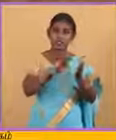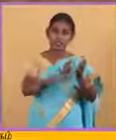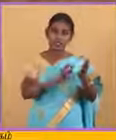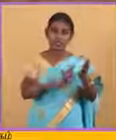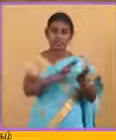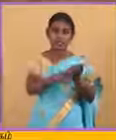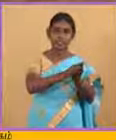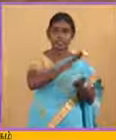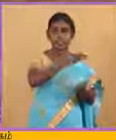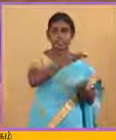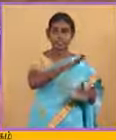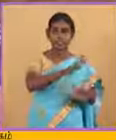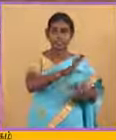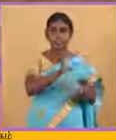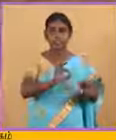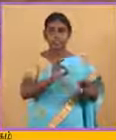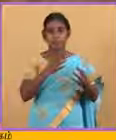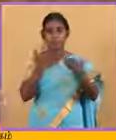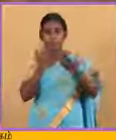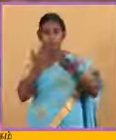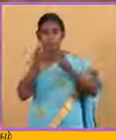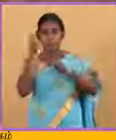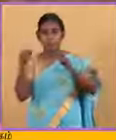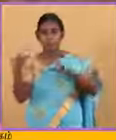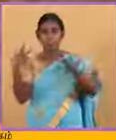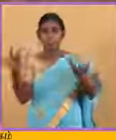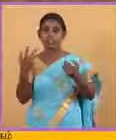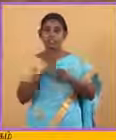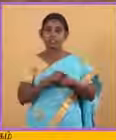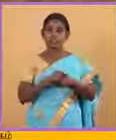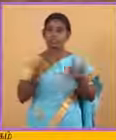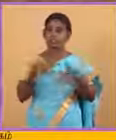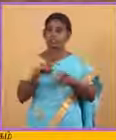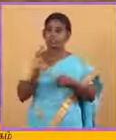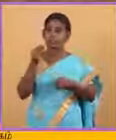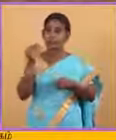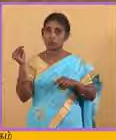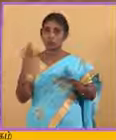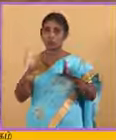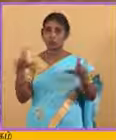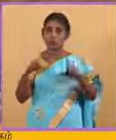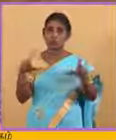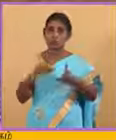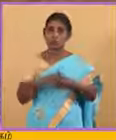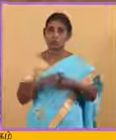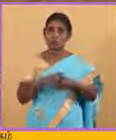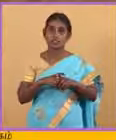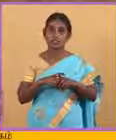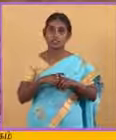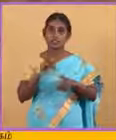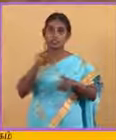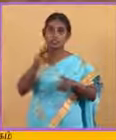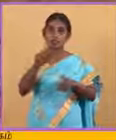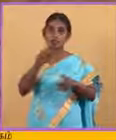வந்து இல்லை, அந்த மாதிரி நிலைமையில் இயங்கிக்கிட்டு வருது. ஒரு சில மொழிகள் எப்படி இருக்குன்னு பார்த்தா, ஒரு சில மொழிகள் ஒரு நூற்றாண்டு